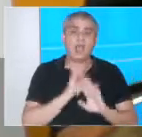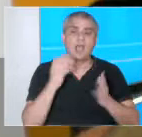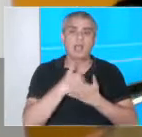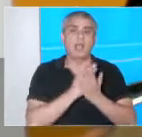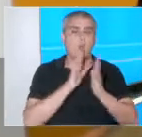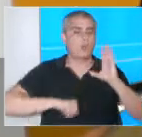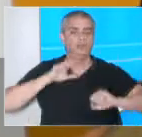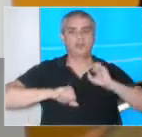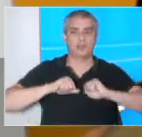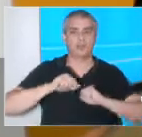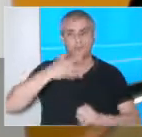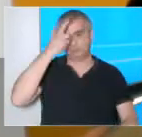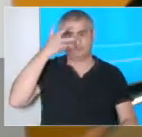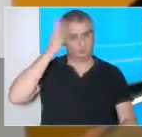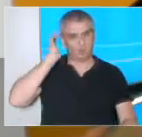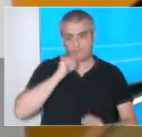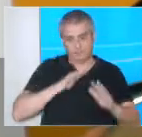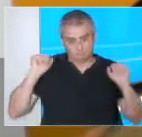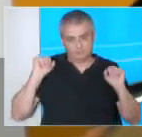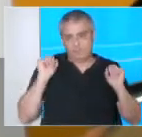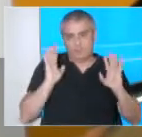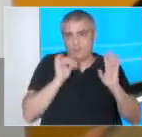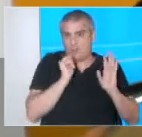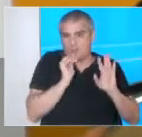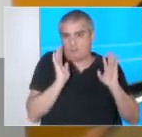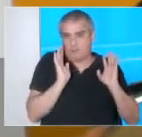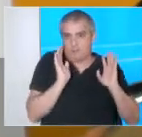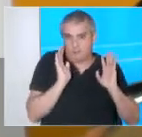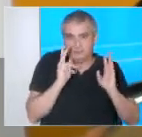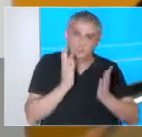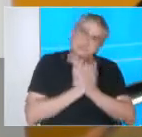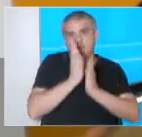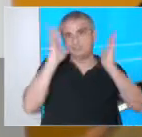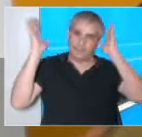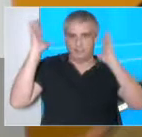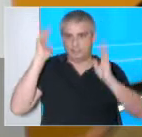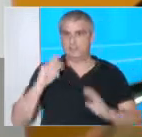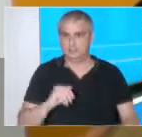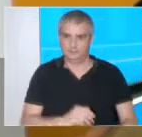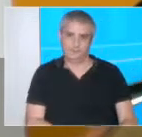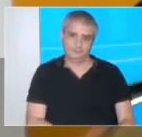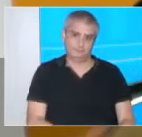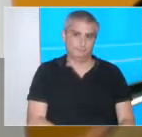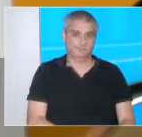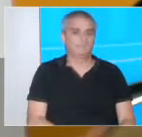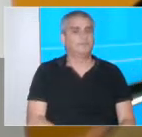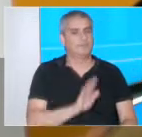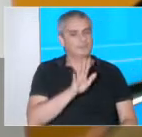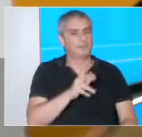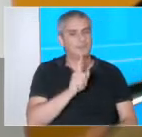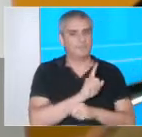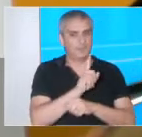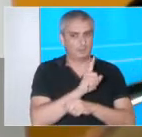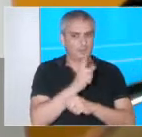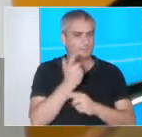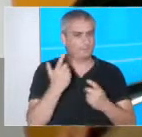בחלוקת שלל, כאשר לפיד אומר, אני לא רוצה לקחת יותר מדי, והוא הצדיק, אם נקרא לזה סדום. כן. טוב, תשמע, אתם בינתיים